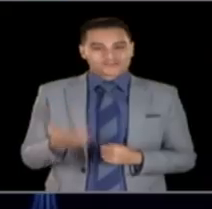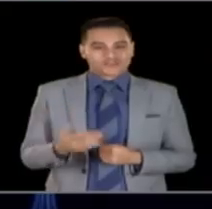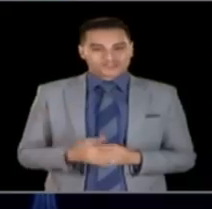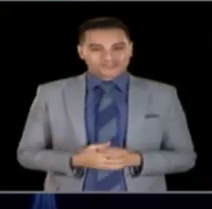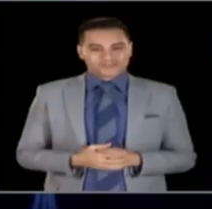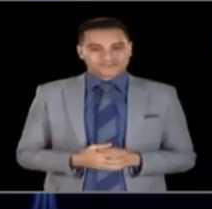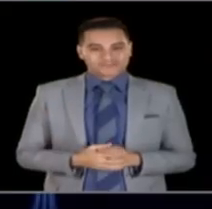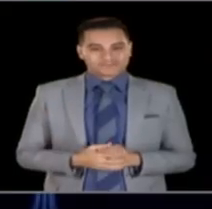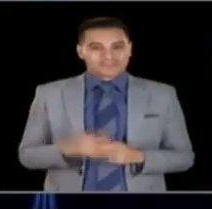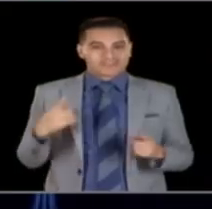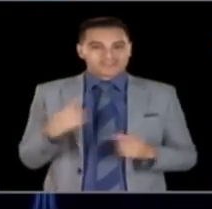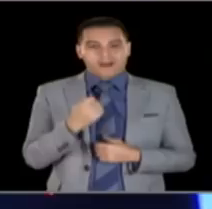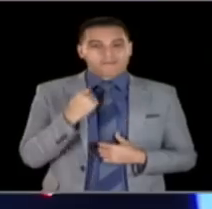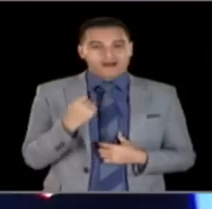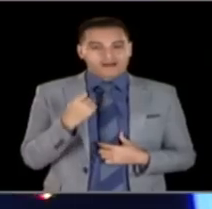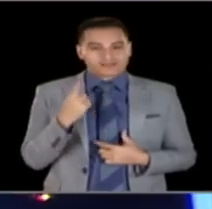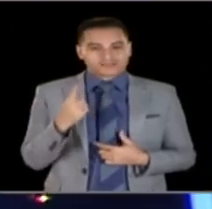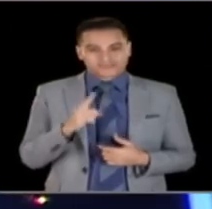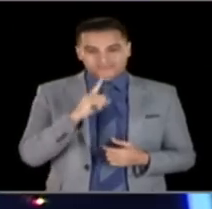115 الضربة القاضية